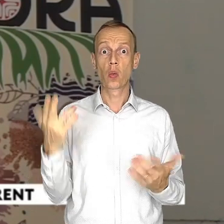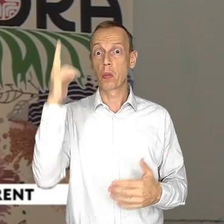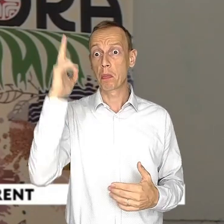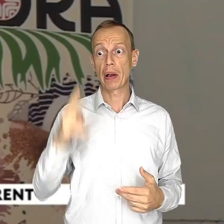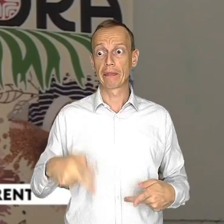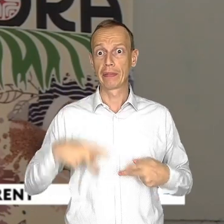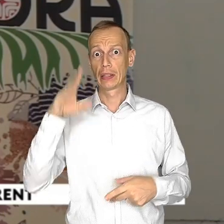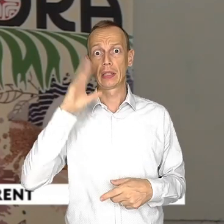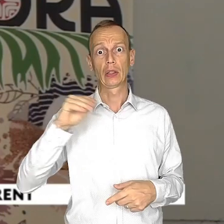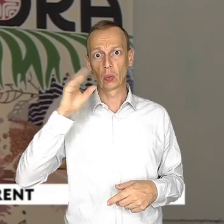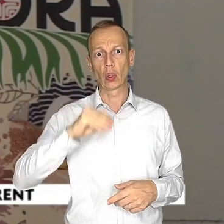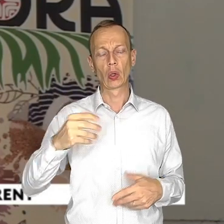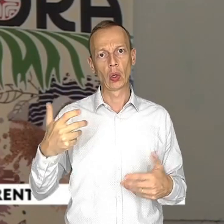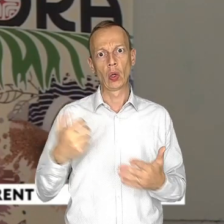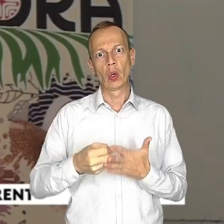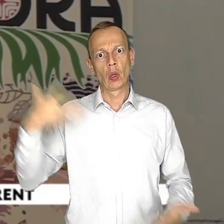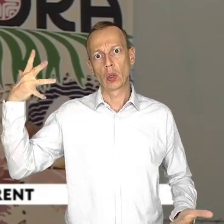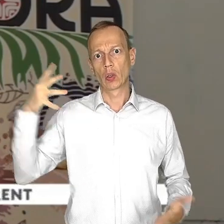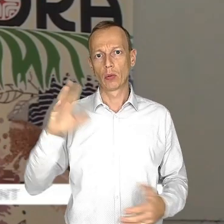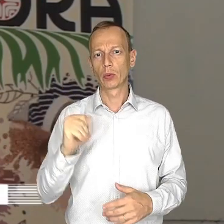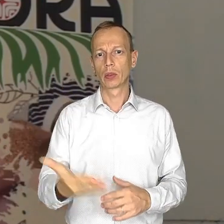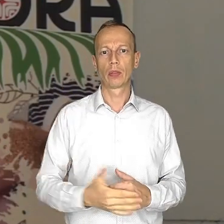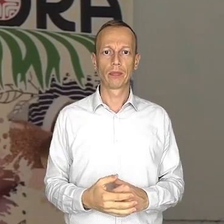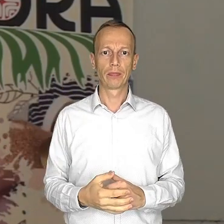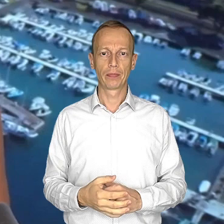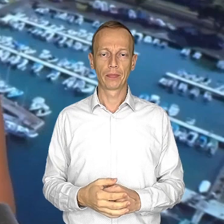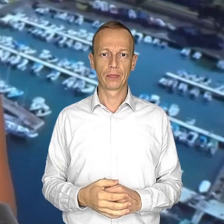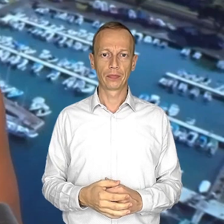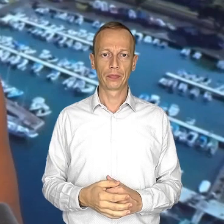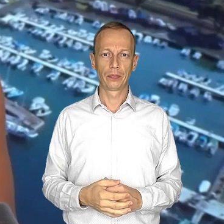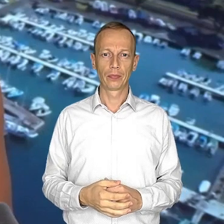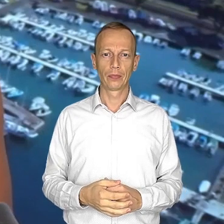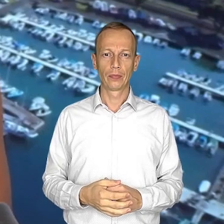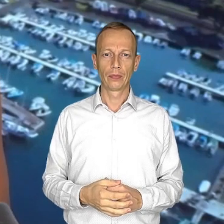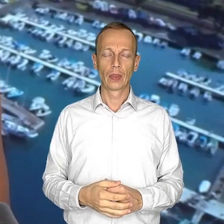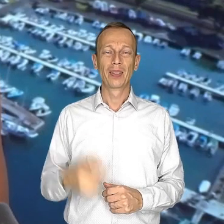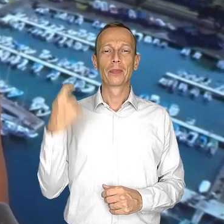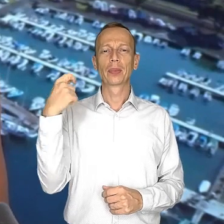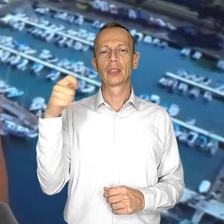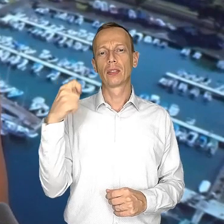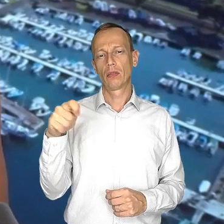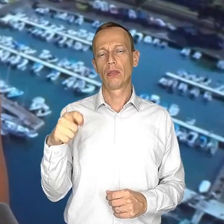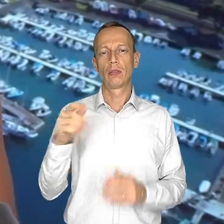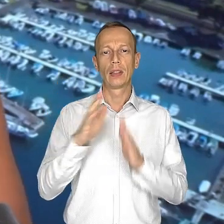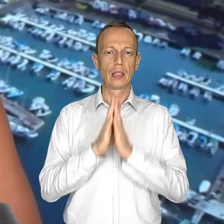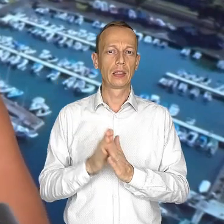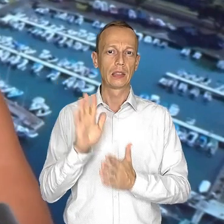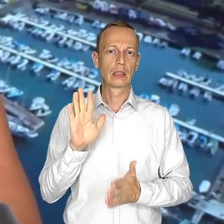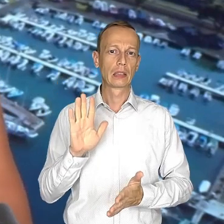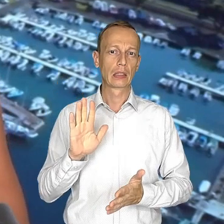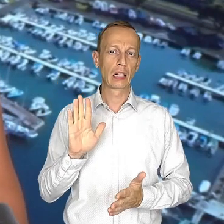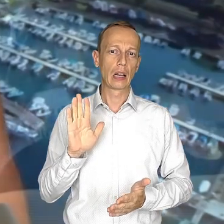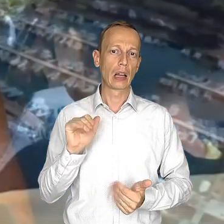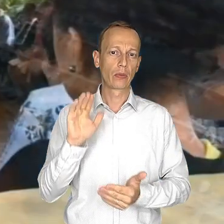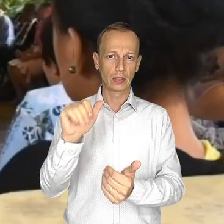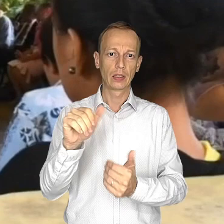le démarrage d'une vie étudiante, coûtent très cher. Oui. Le président de l'église adventiste de Polynésie